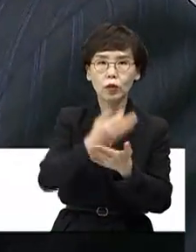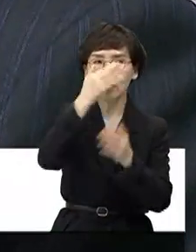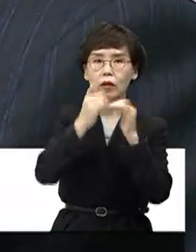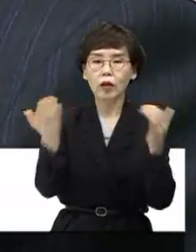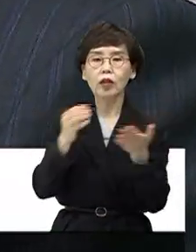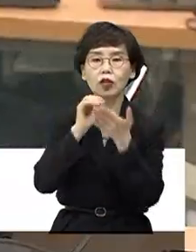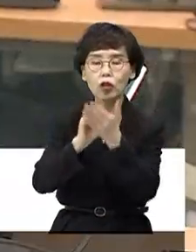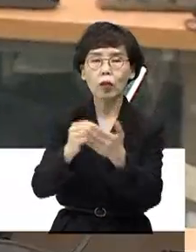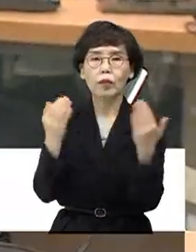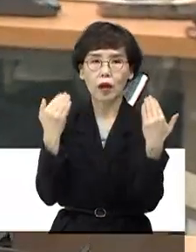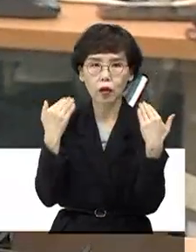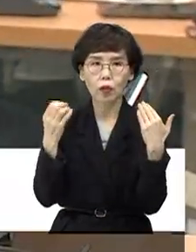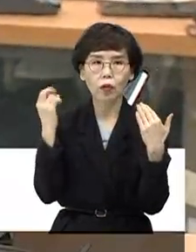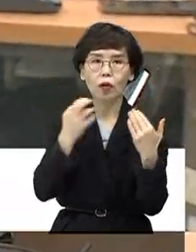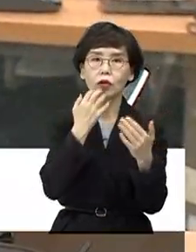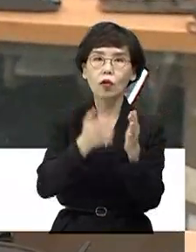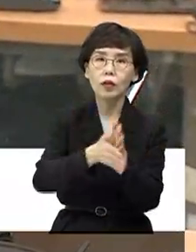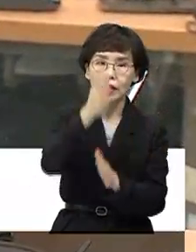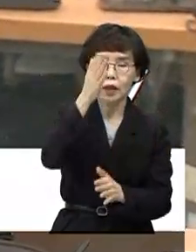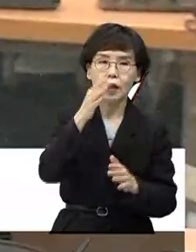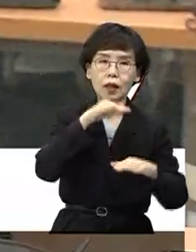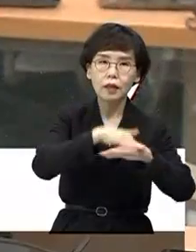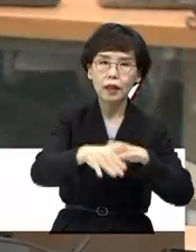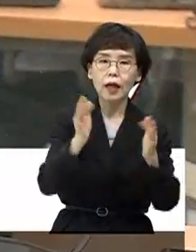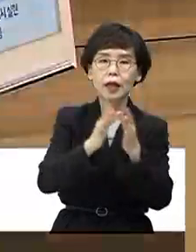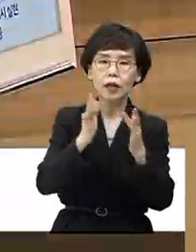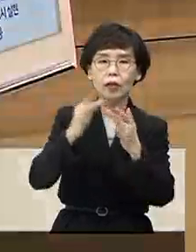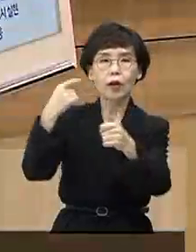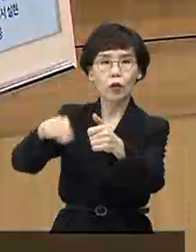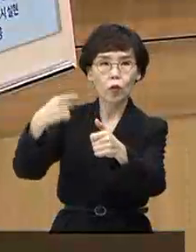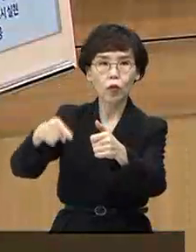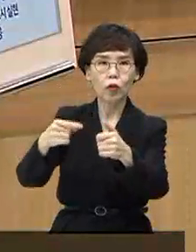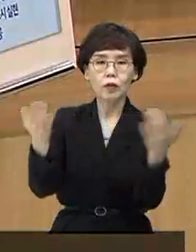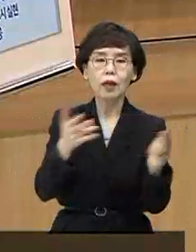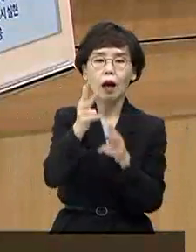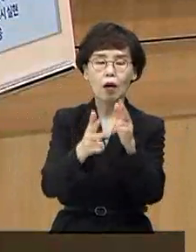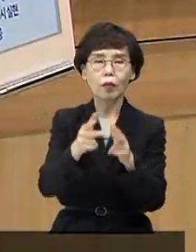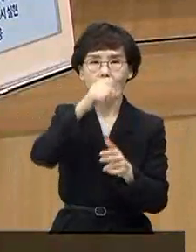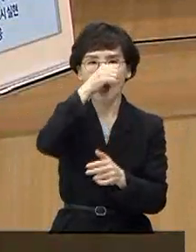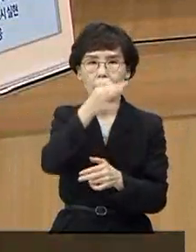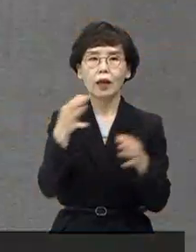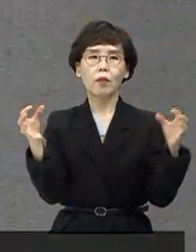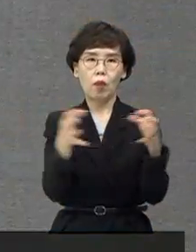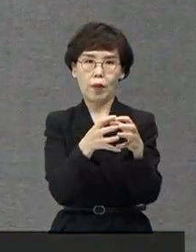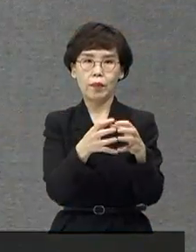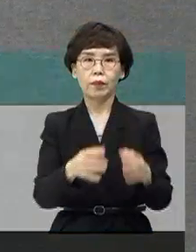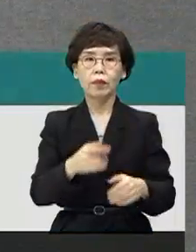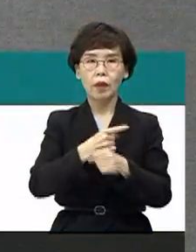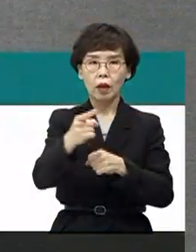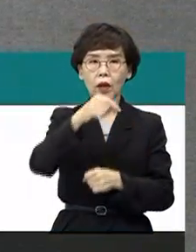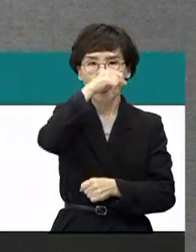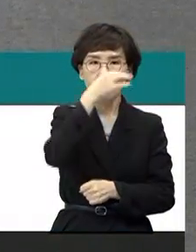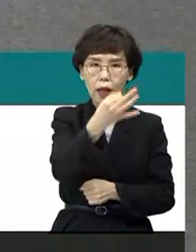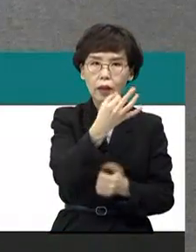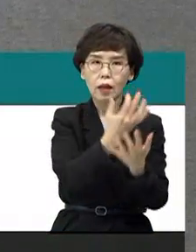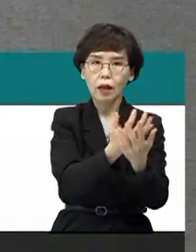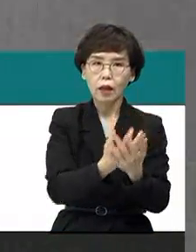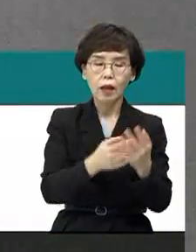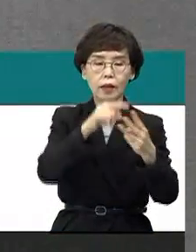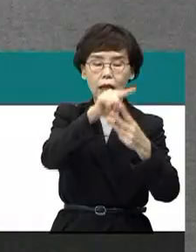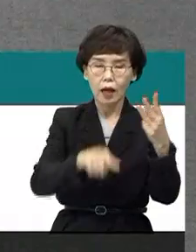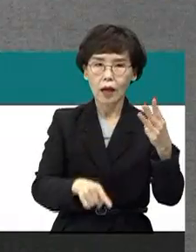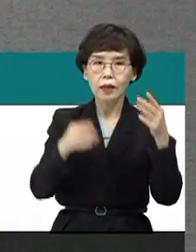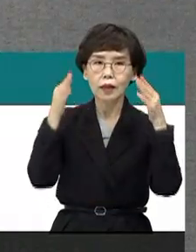취업 사관학교, 서울형 온라인 교육 플랫폼 사업 등이 예산안에 반영됐습니다. 내년도 예산안의 3대